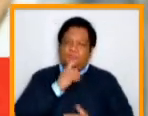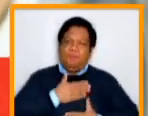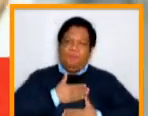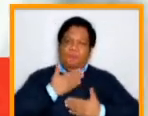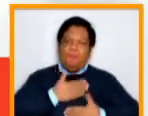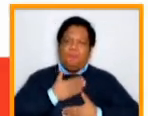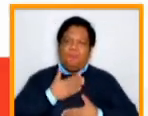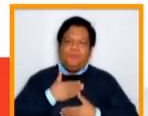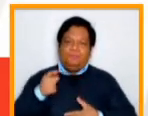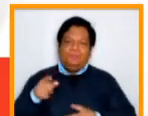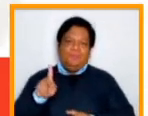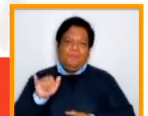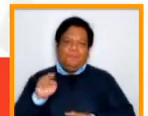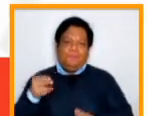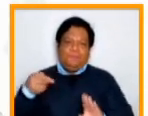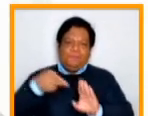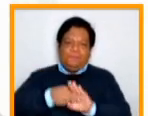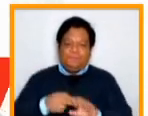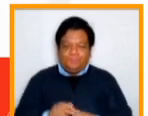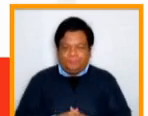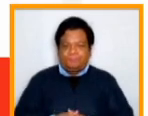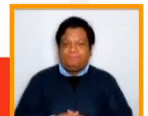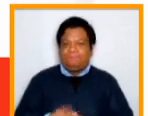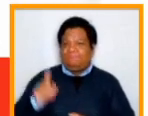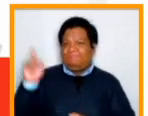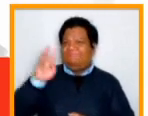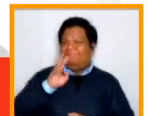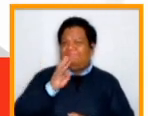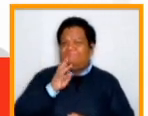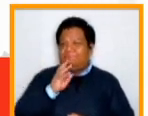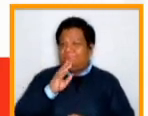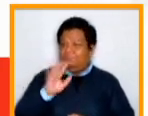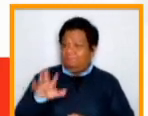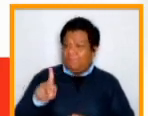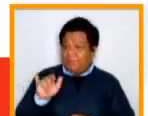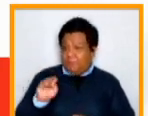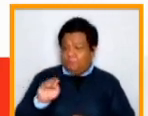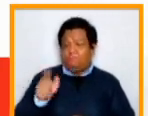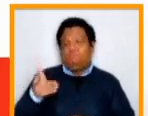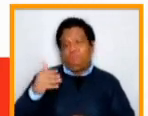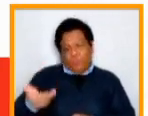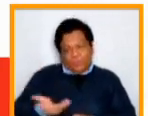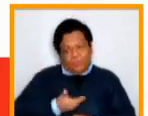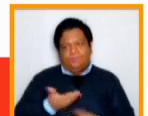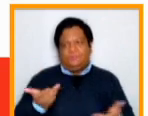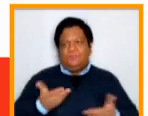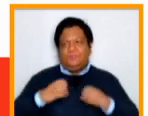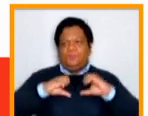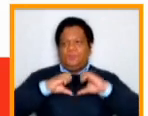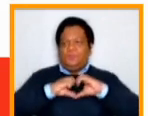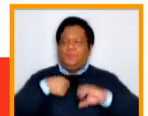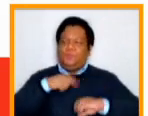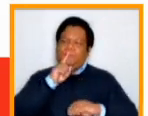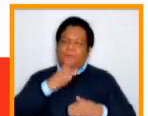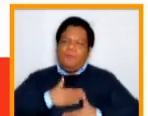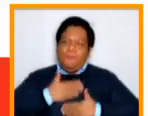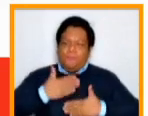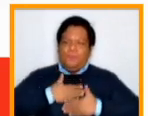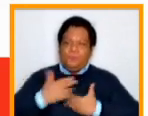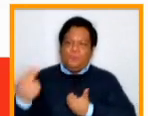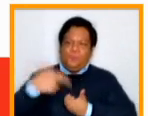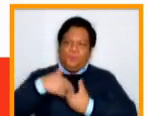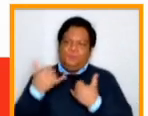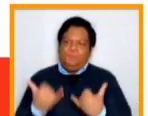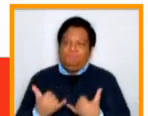Kim. Welcome to GMA, Kim. We are very happy that you are joining us as